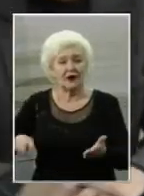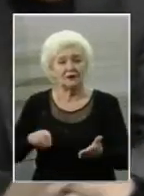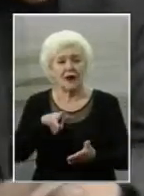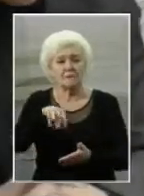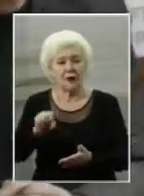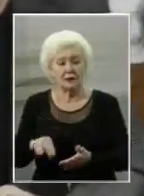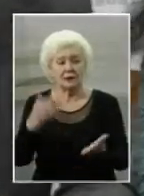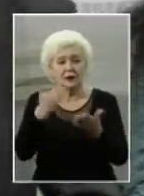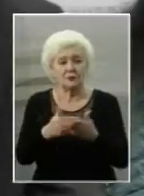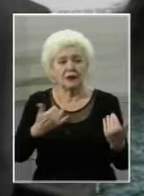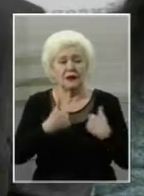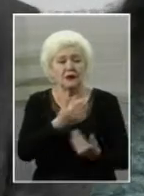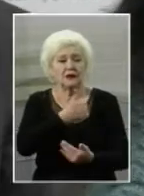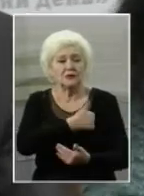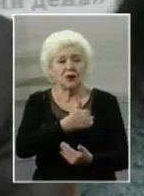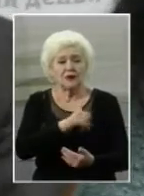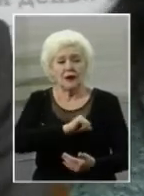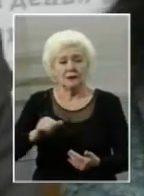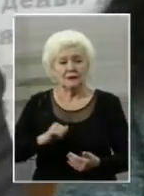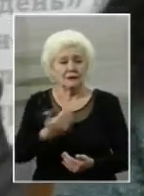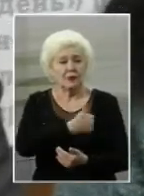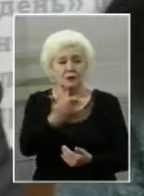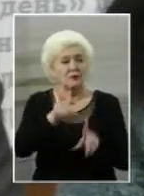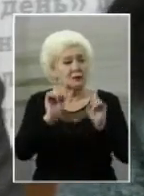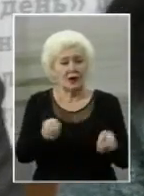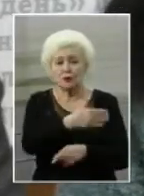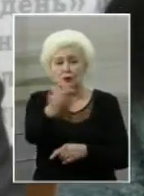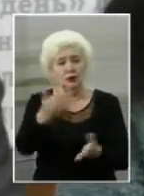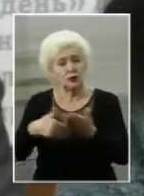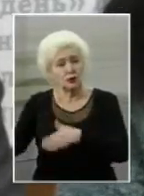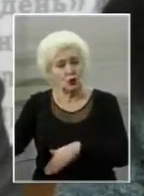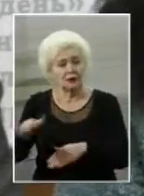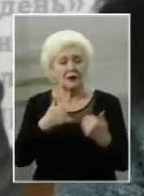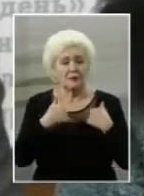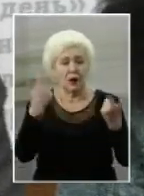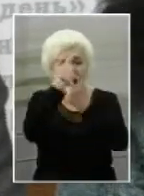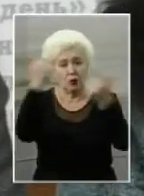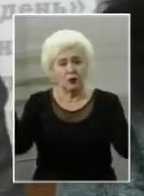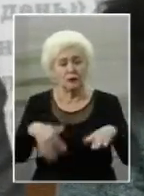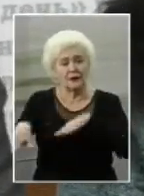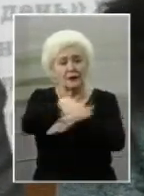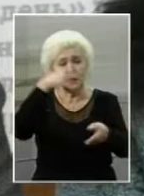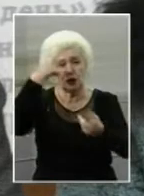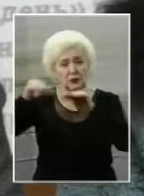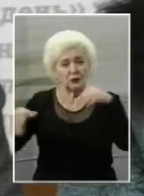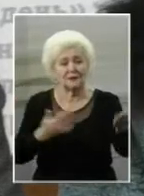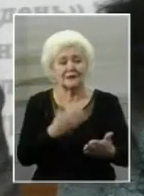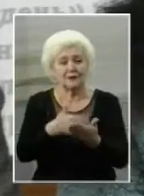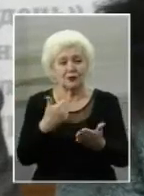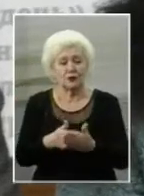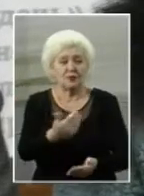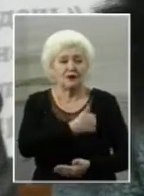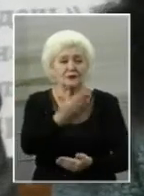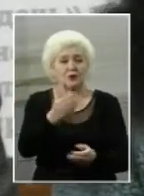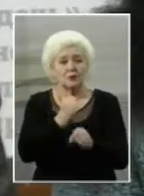І ми спробували, оскільки він сам добровільно не погодився на неї піти, то ми оголосили народну ініціативу, тобто